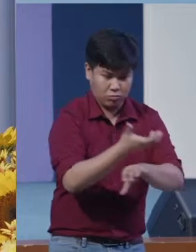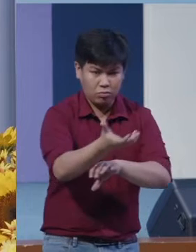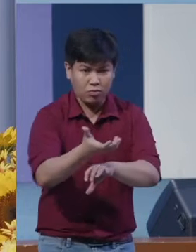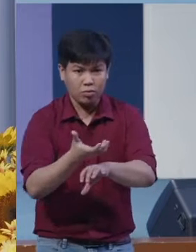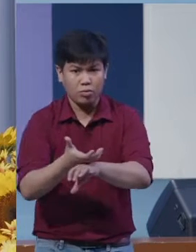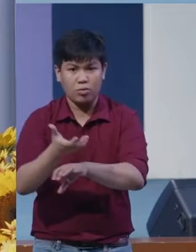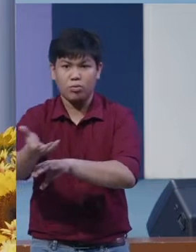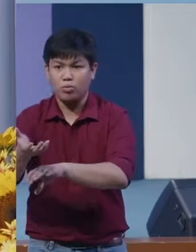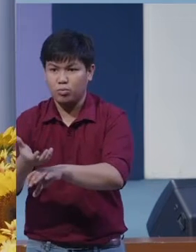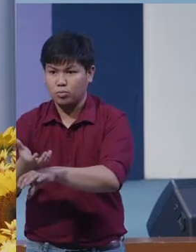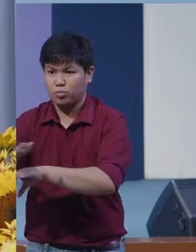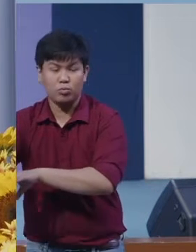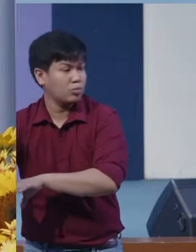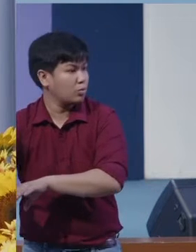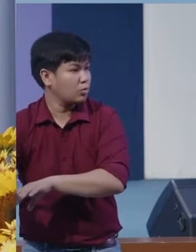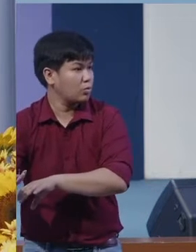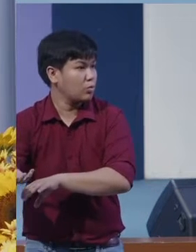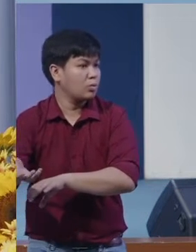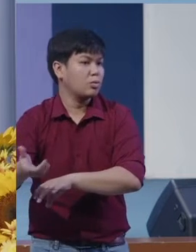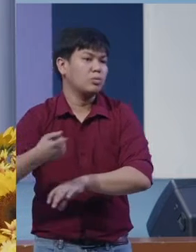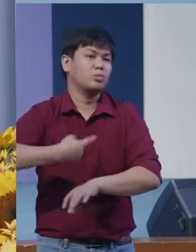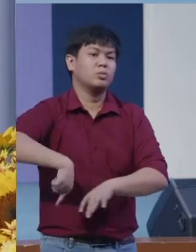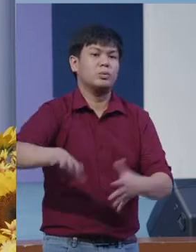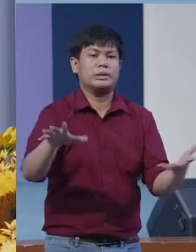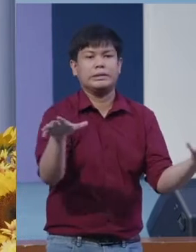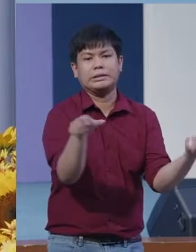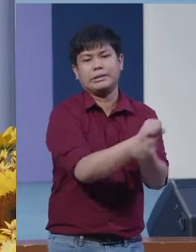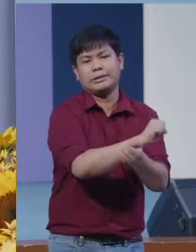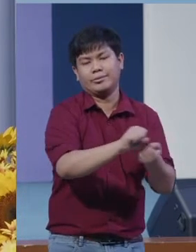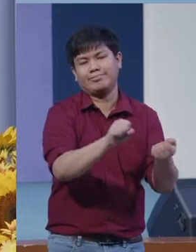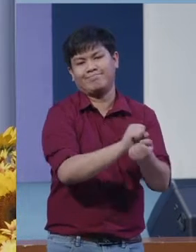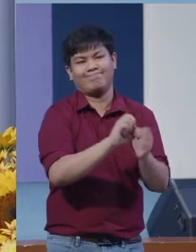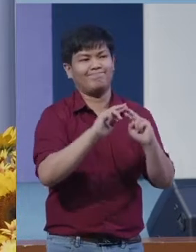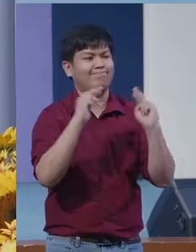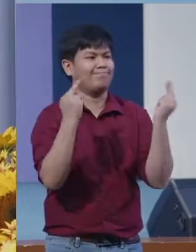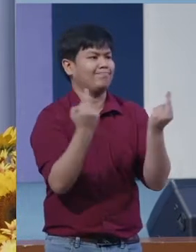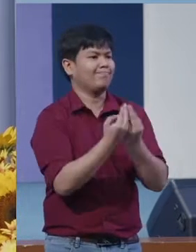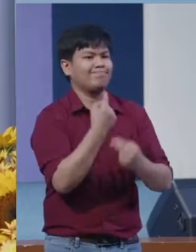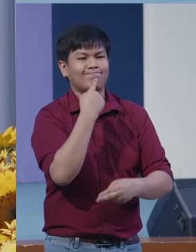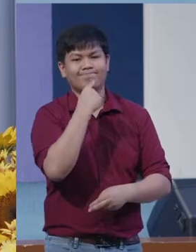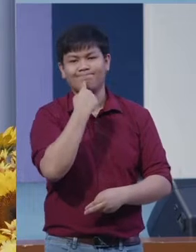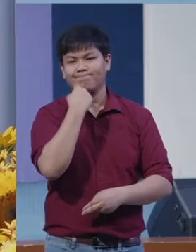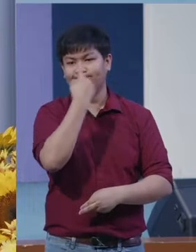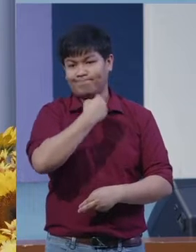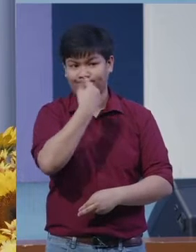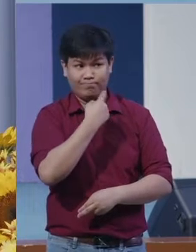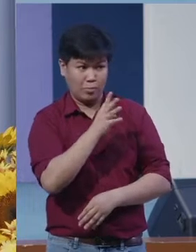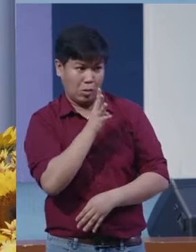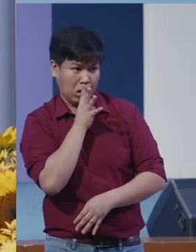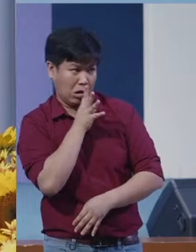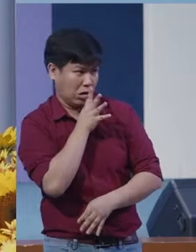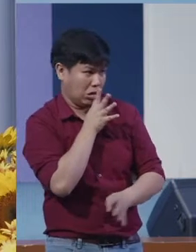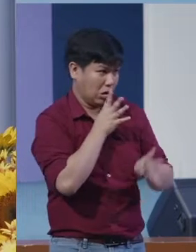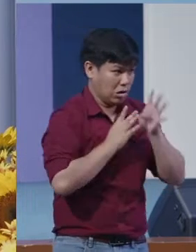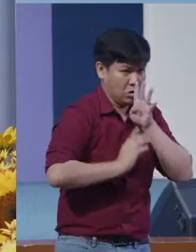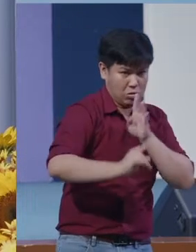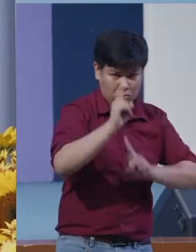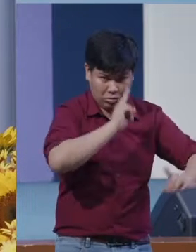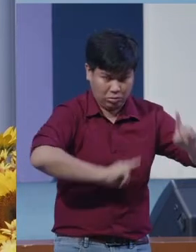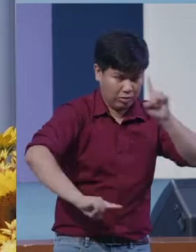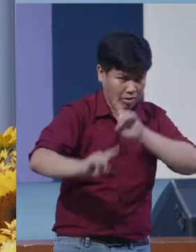maling paggamit ng ating mga bibig at dila. Kaya si James po sa